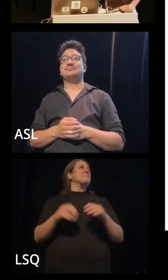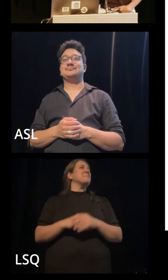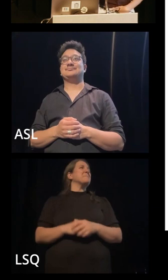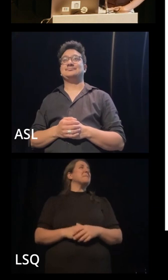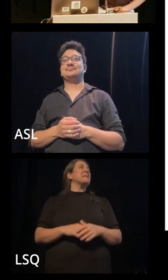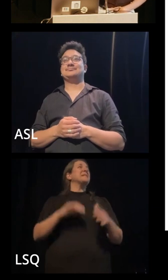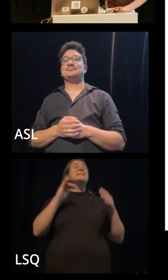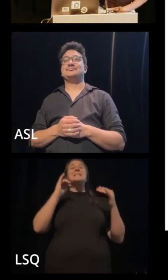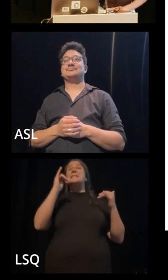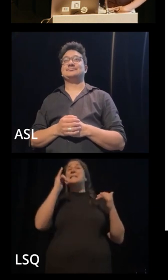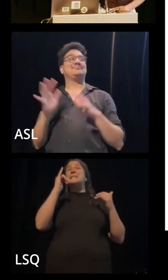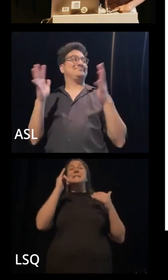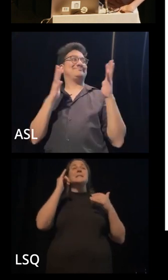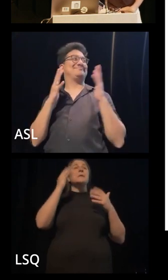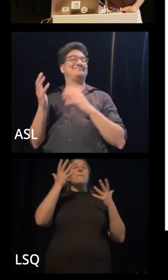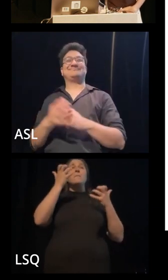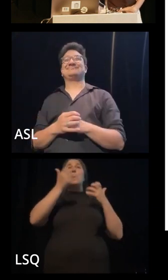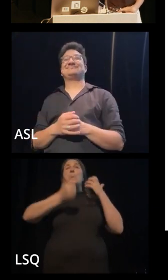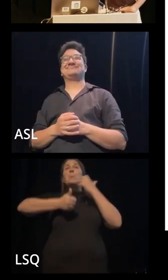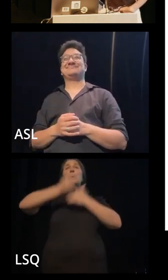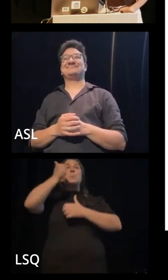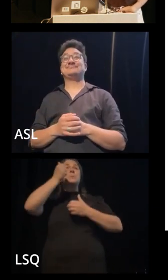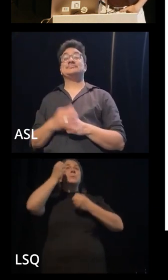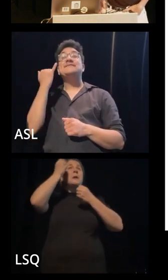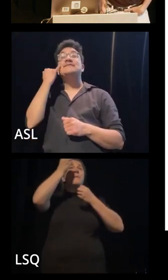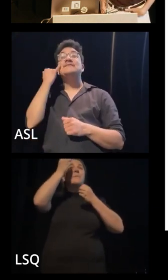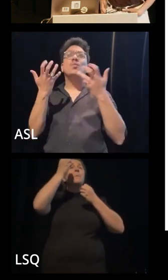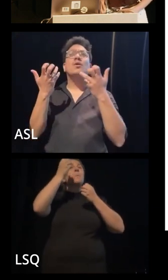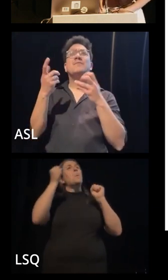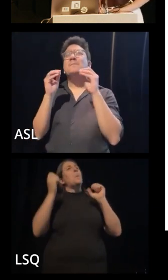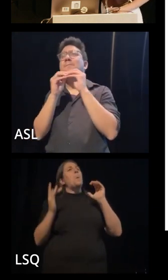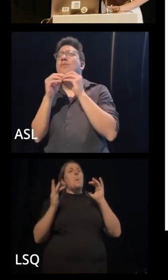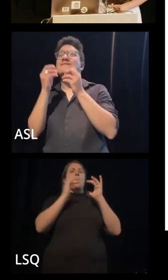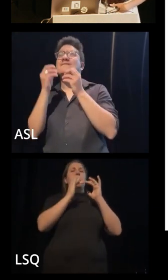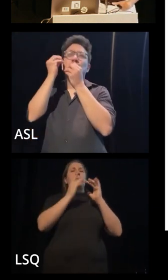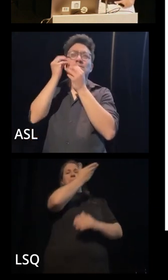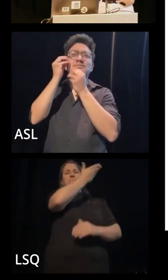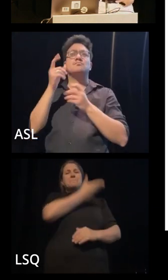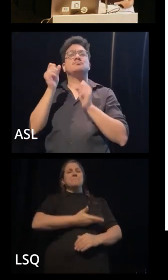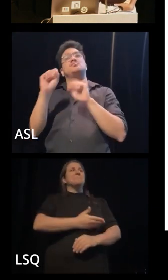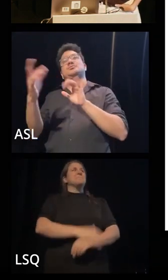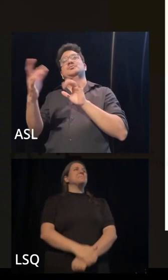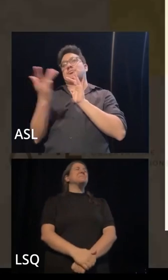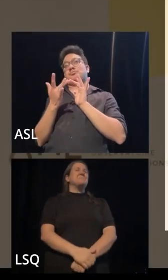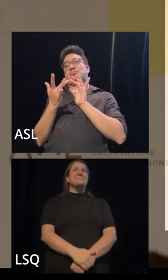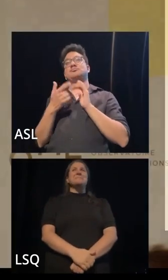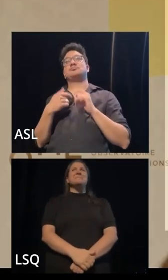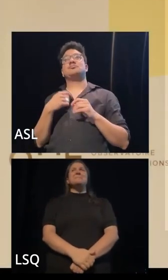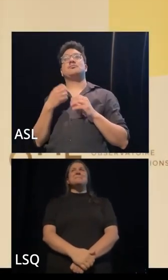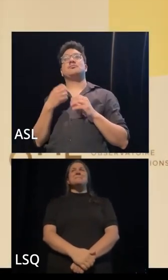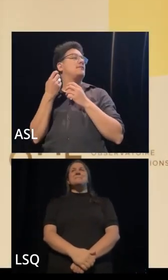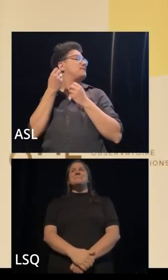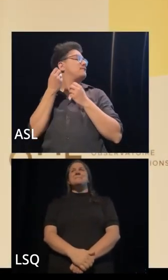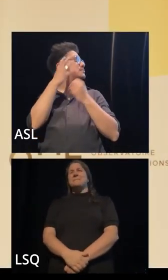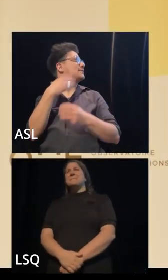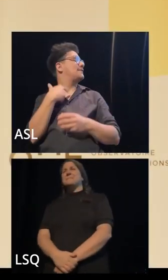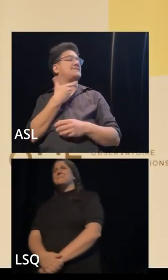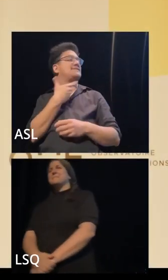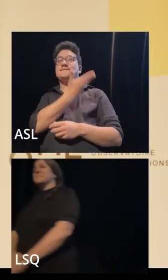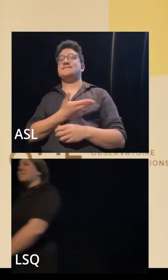Si vous voulez plus d'informations, vous pouvez contacter ici. Merci.